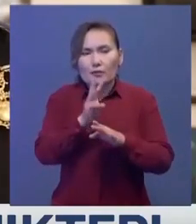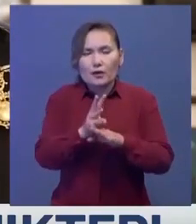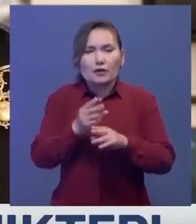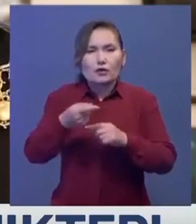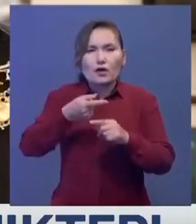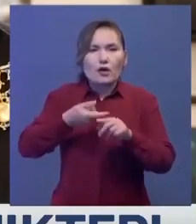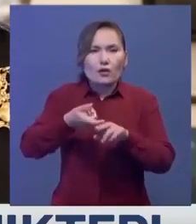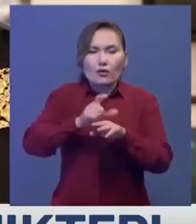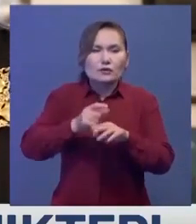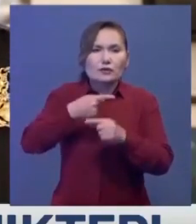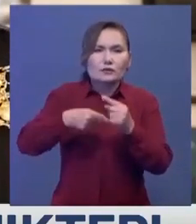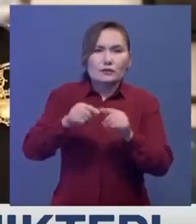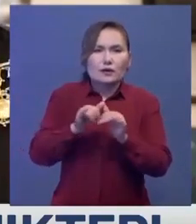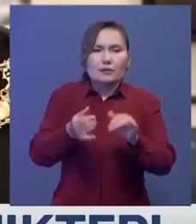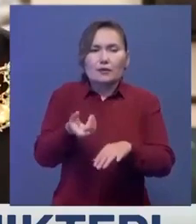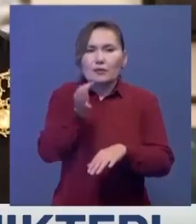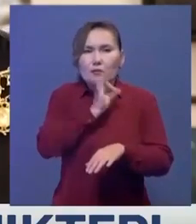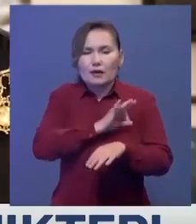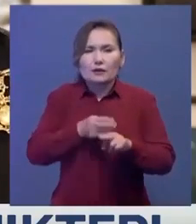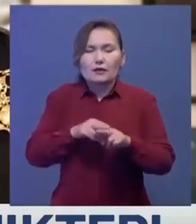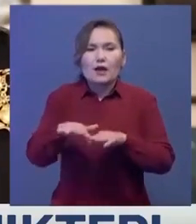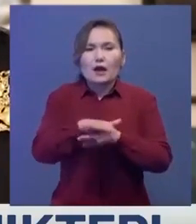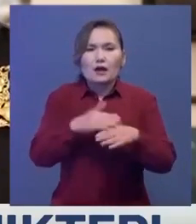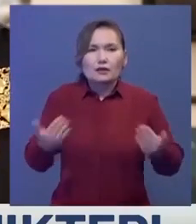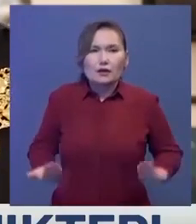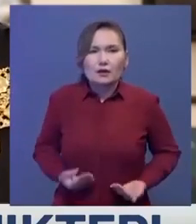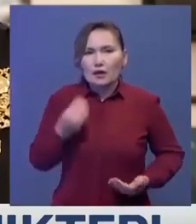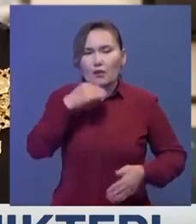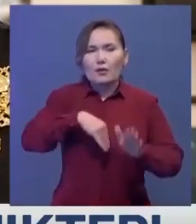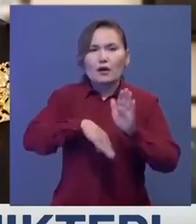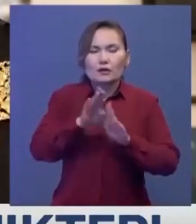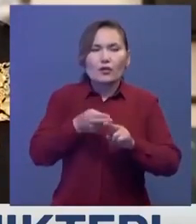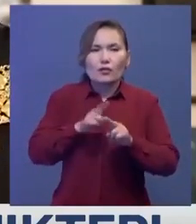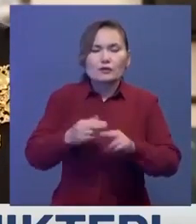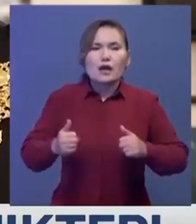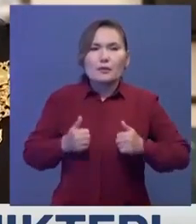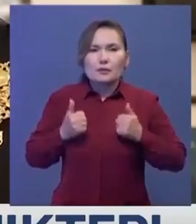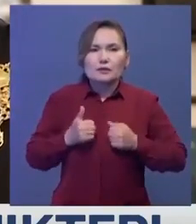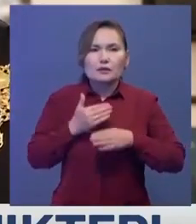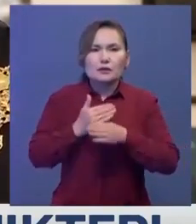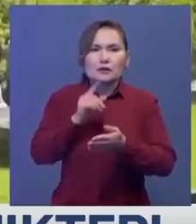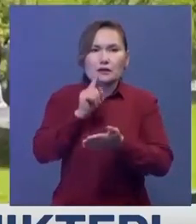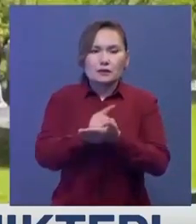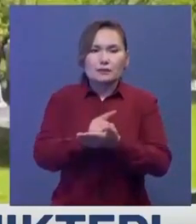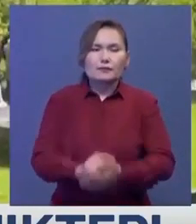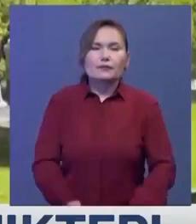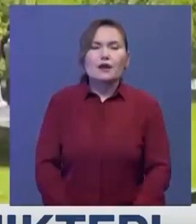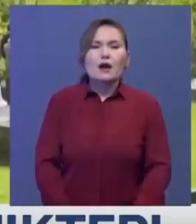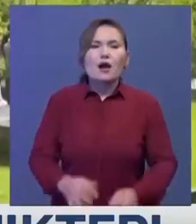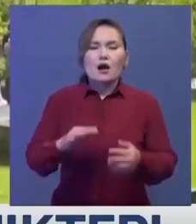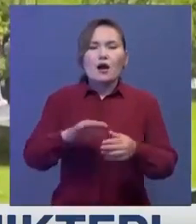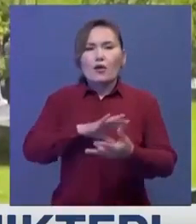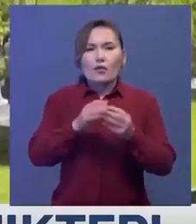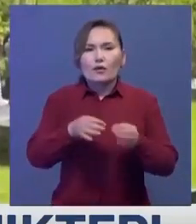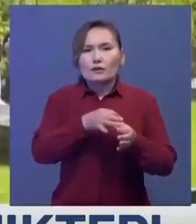де, жеке үйлер үшін де маңызды. Халықтың өмірін жақсарту үшін қолдан келгеннің бәрін жасауымыз қажет. Елді мекенді